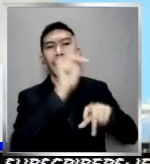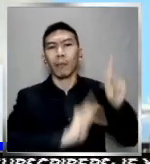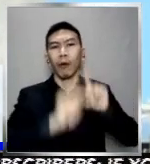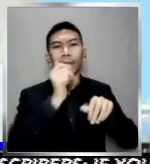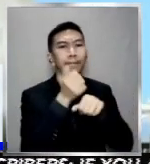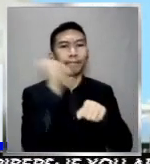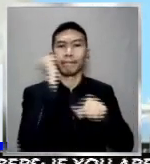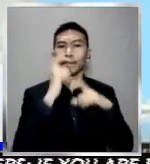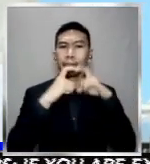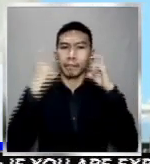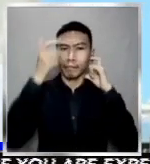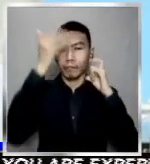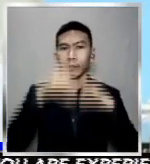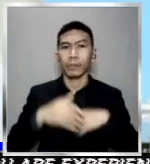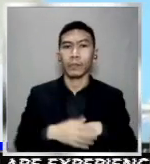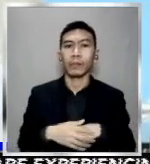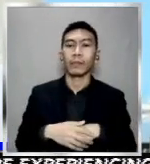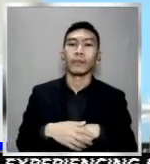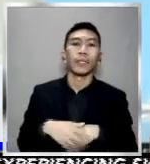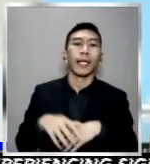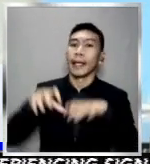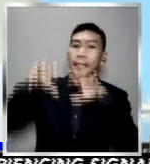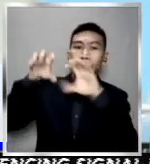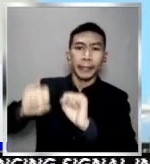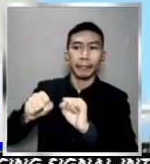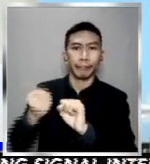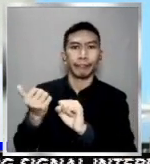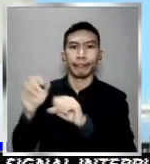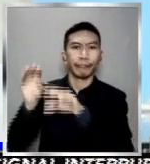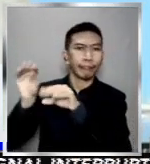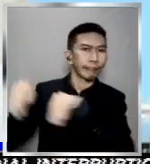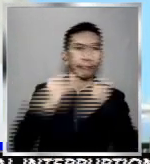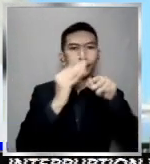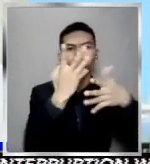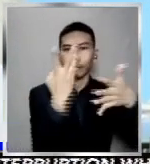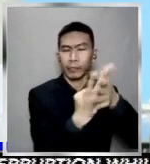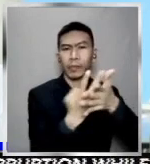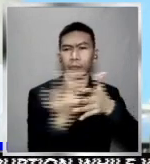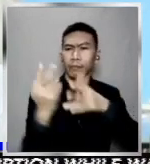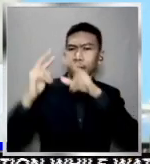them, investigate them, why they are doing it. You have